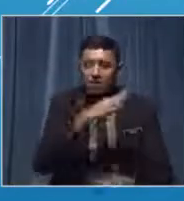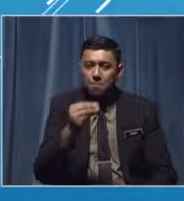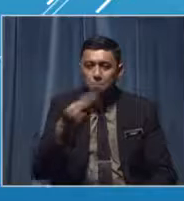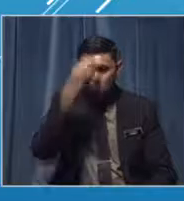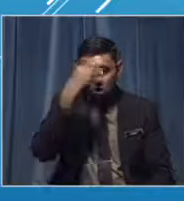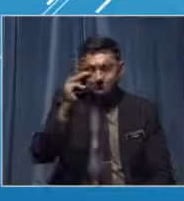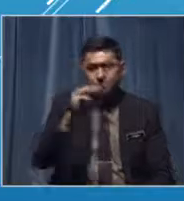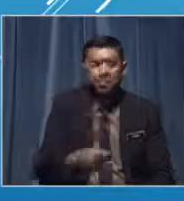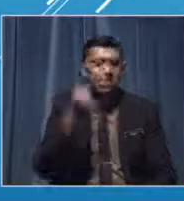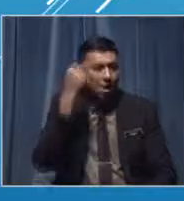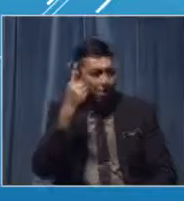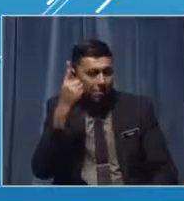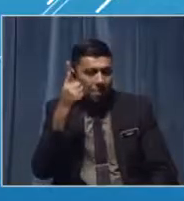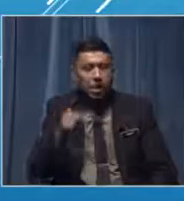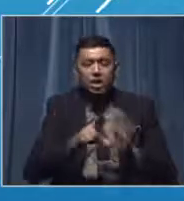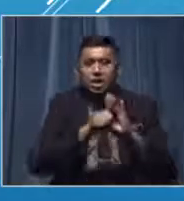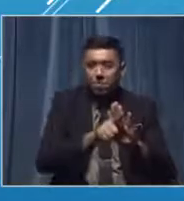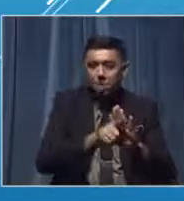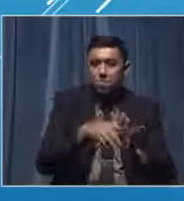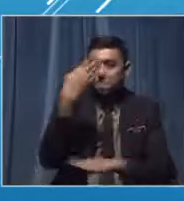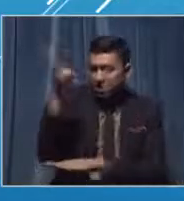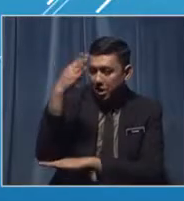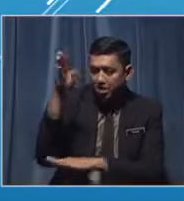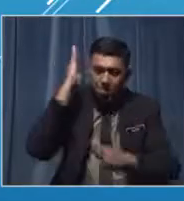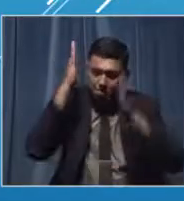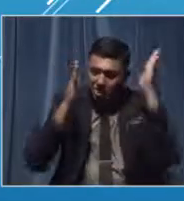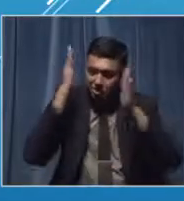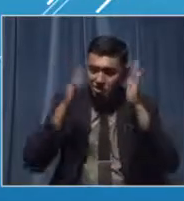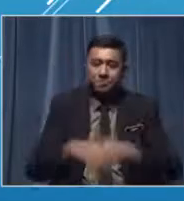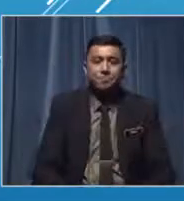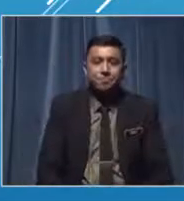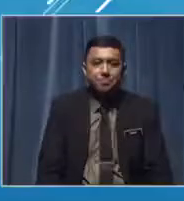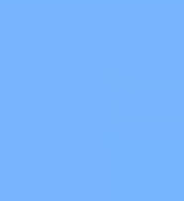dan memahami lambang bendera Malaysia.